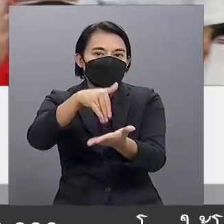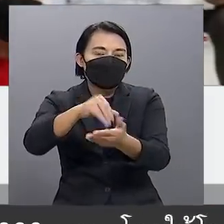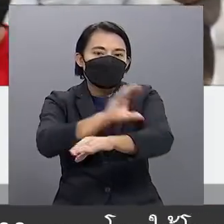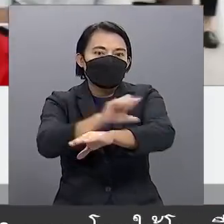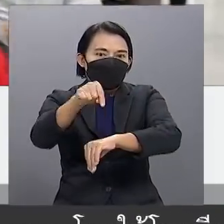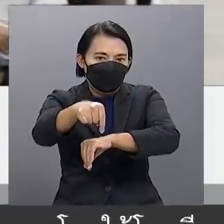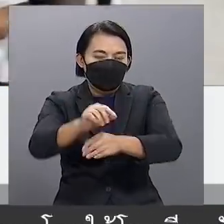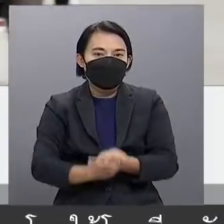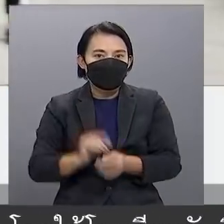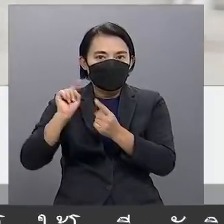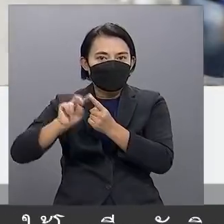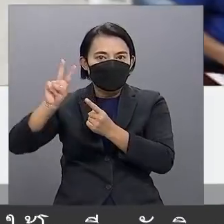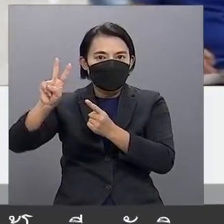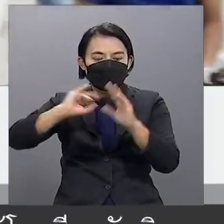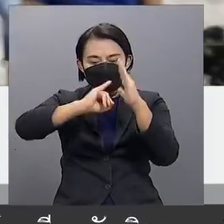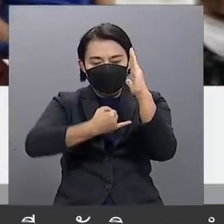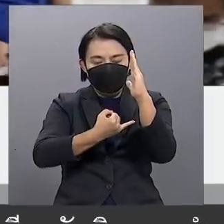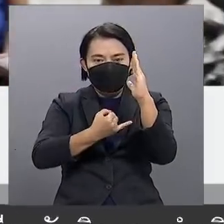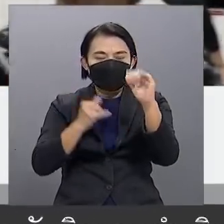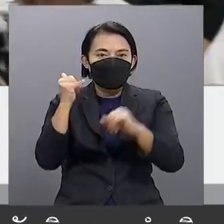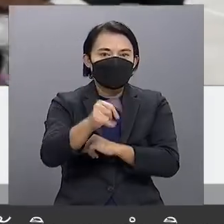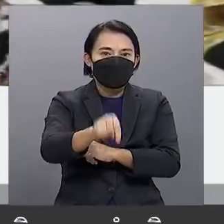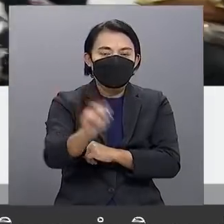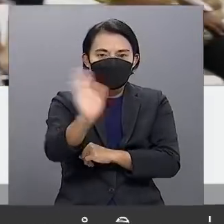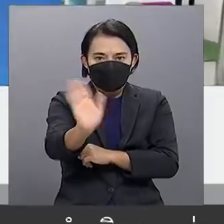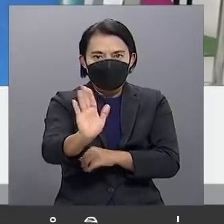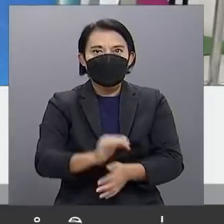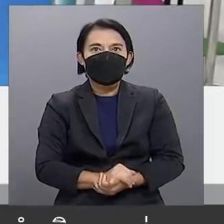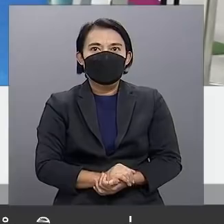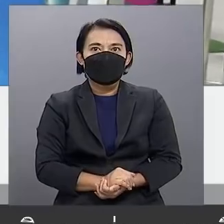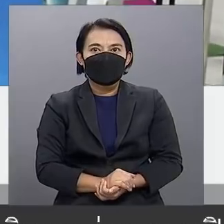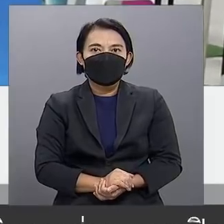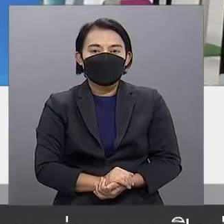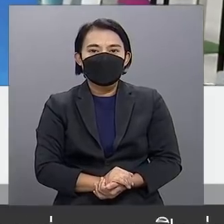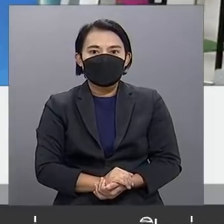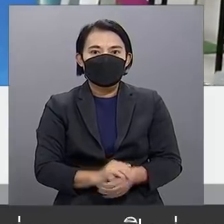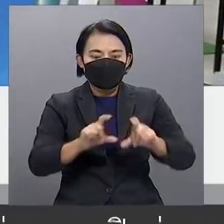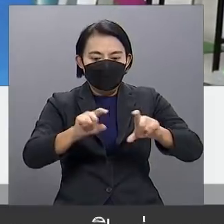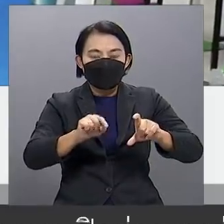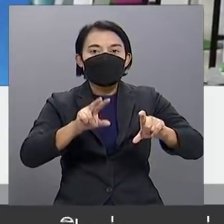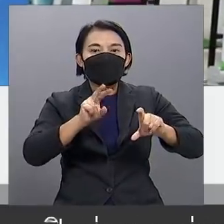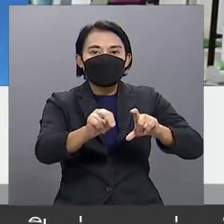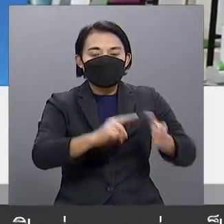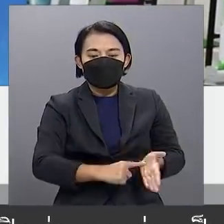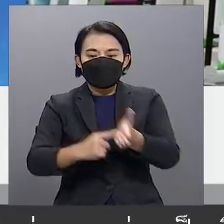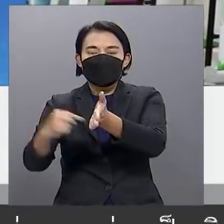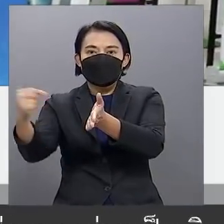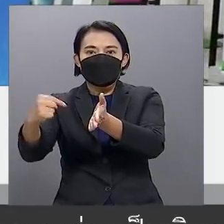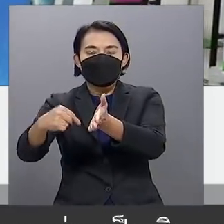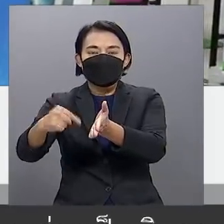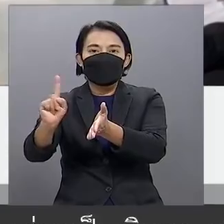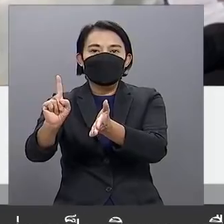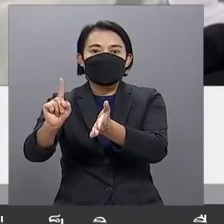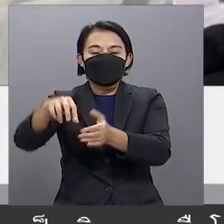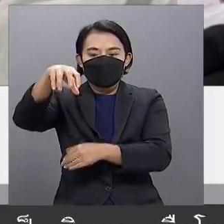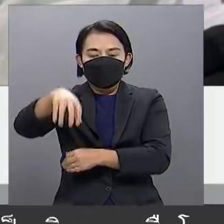2 ไม่จําเป็ จะต้องมาที่บางสื่อแล้วนะคะให้ไปยื้นใบนัตย์ฉีดวัคซีนเข็ม 2 ที่ 0 ฉ